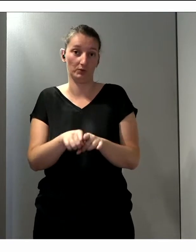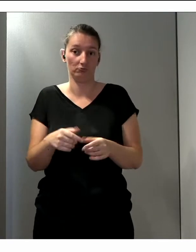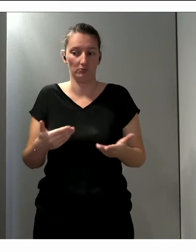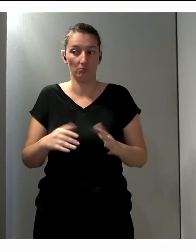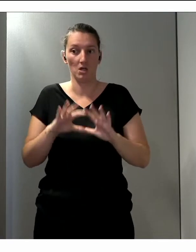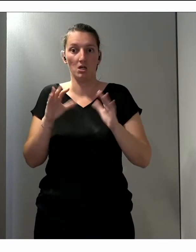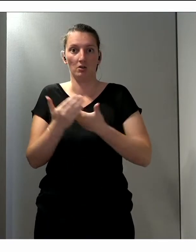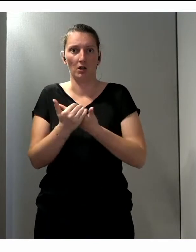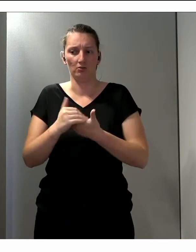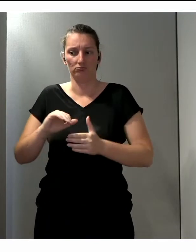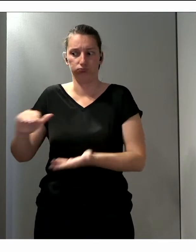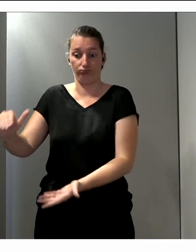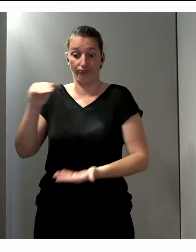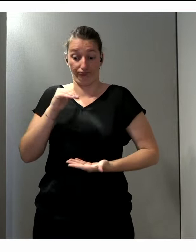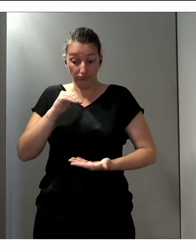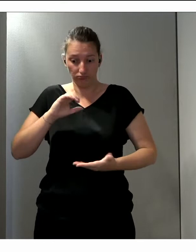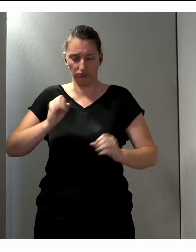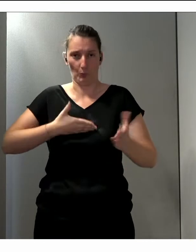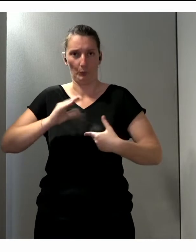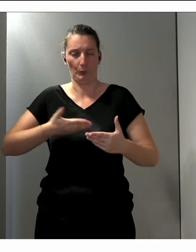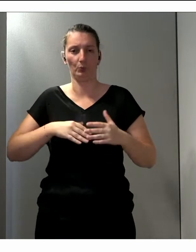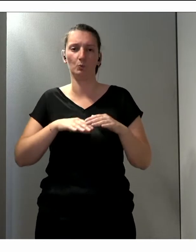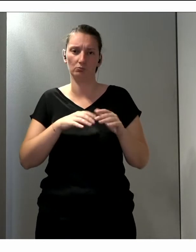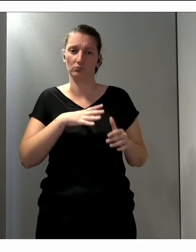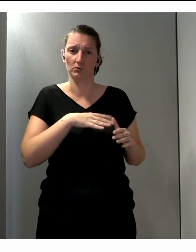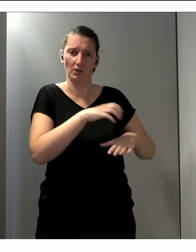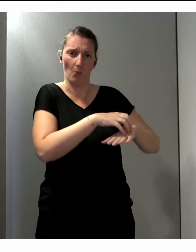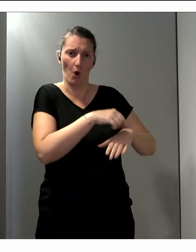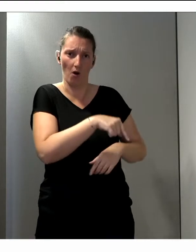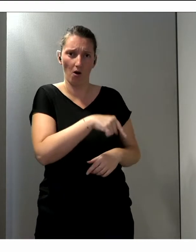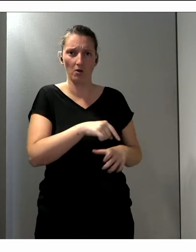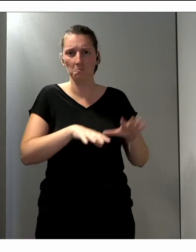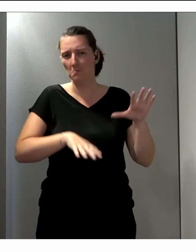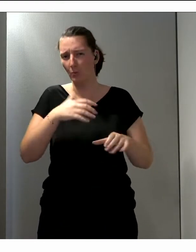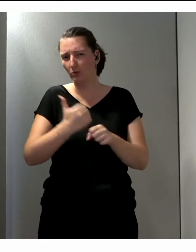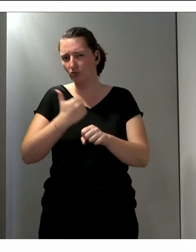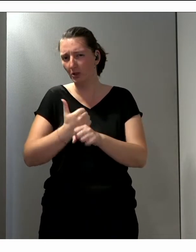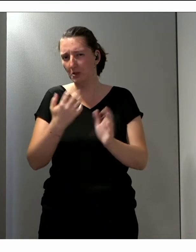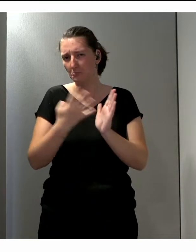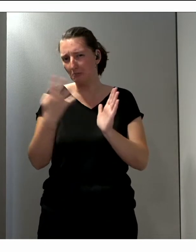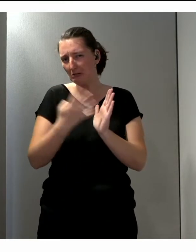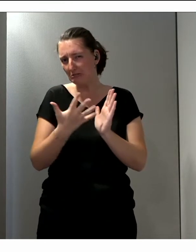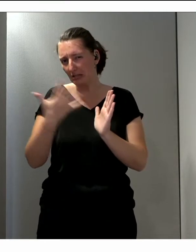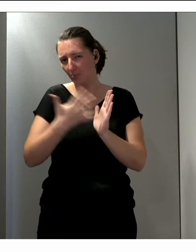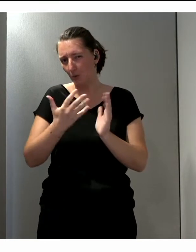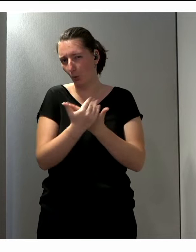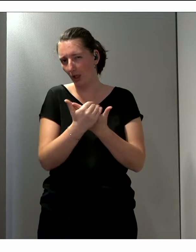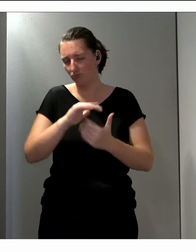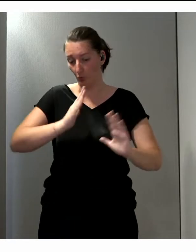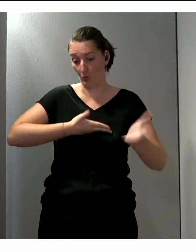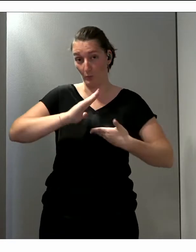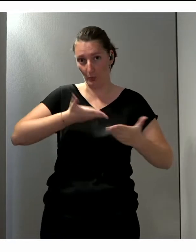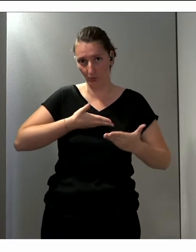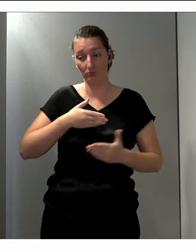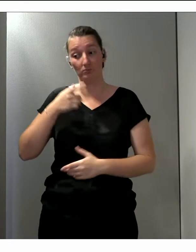reçu beaucoup de courriers, donc nous avons un pôle saisine qui reçoit entre 4 et 5 000 courriers par an, à la fois des professionnels, des